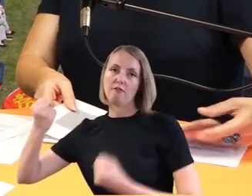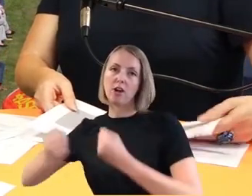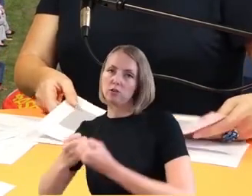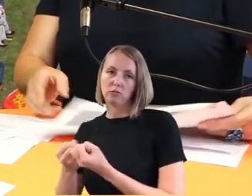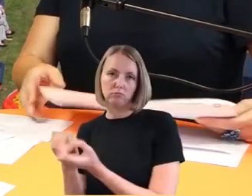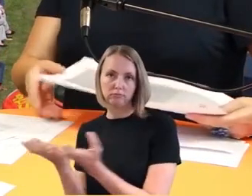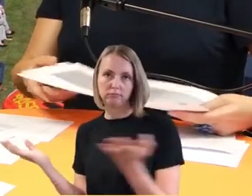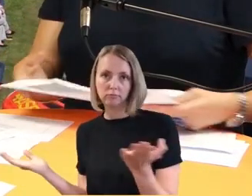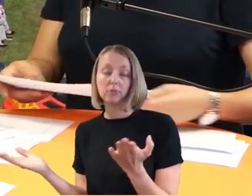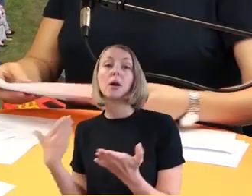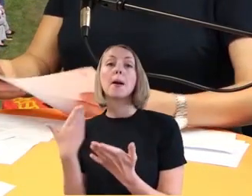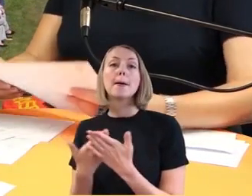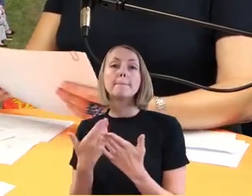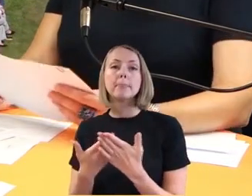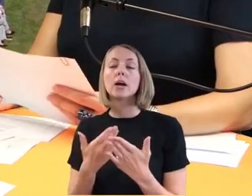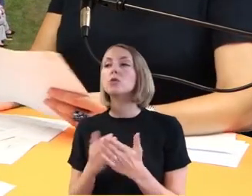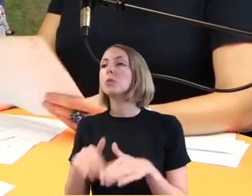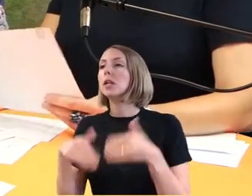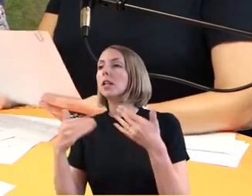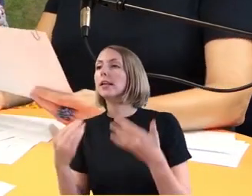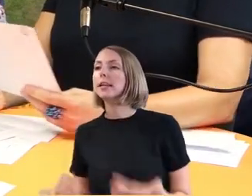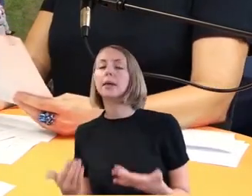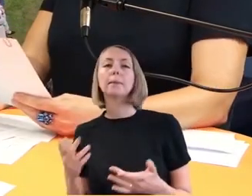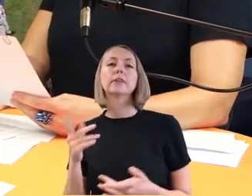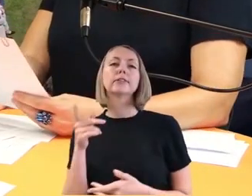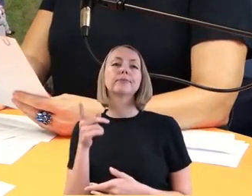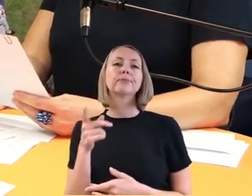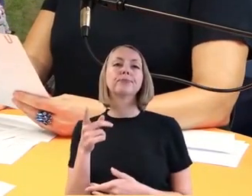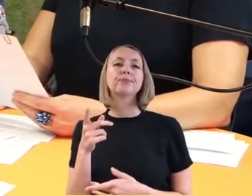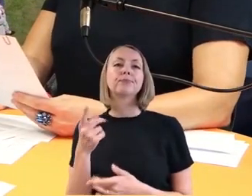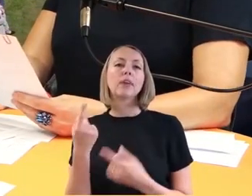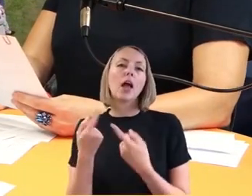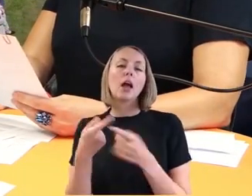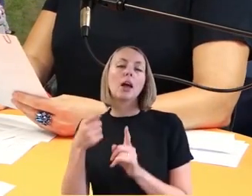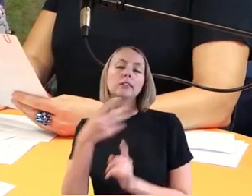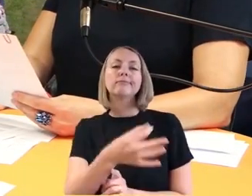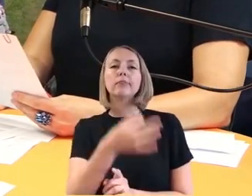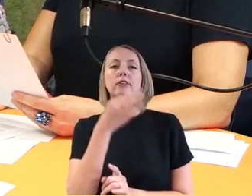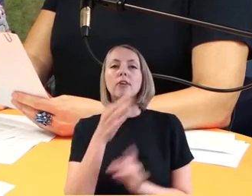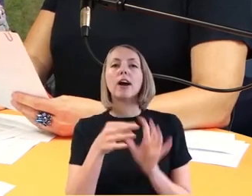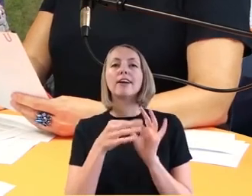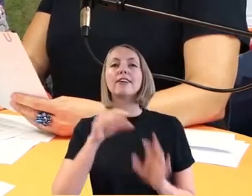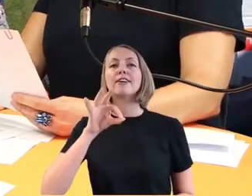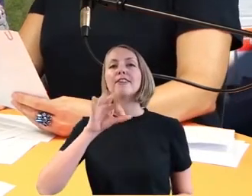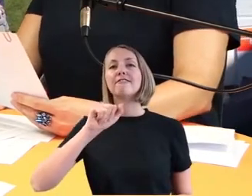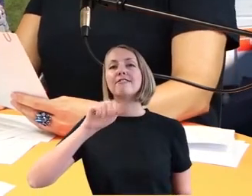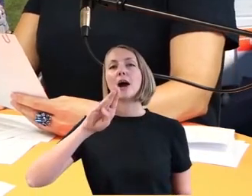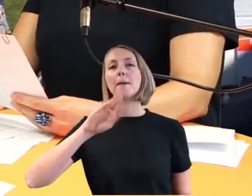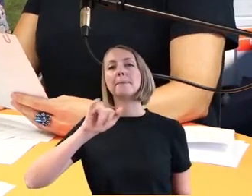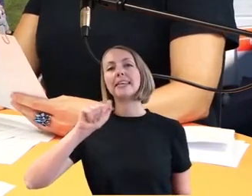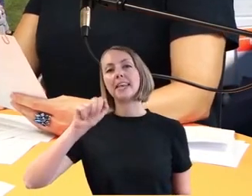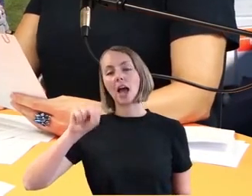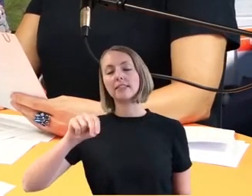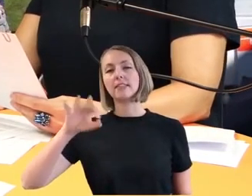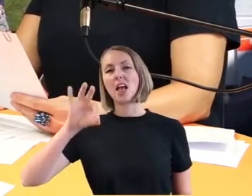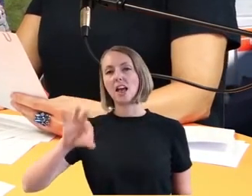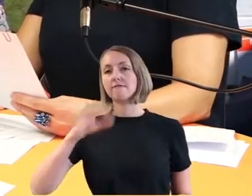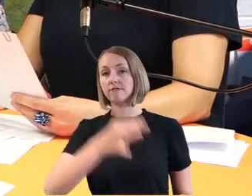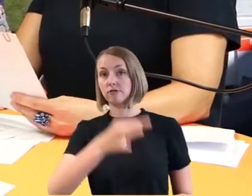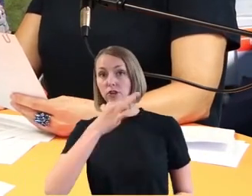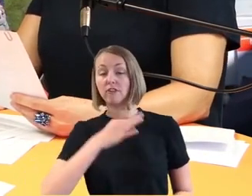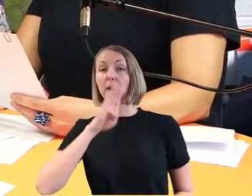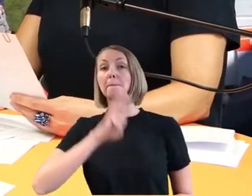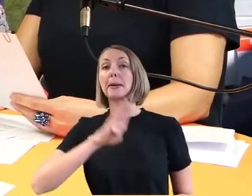haben zum Beispiel auch eine Anfrage reingekriegt von Fabian F., der fragt, ob das